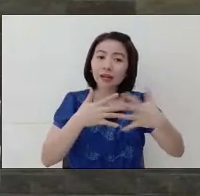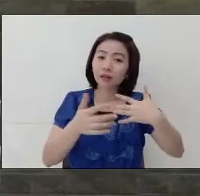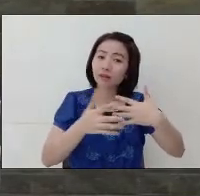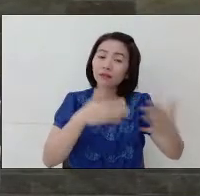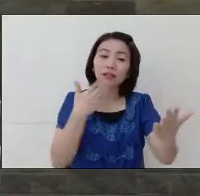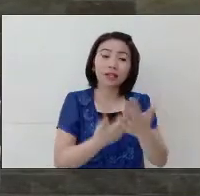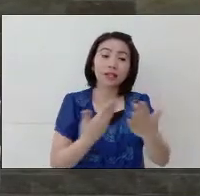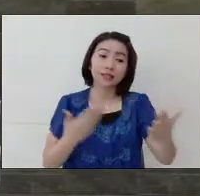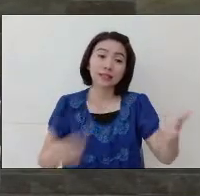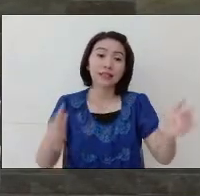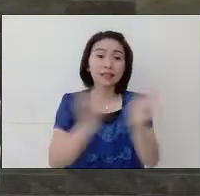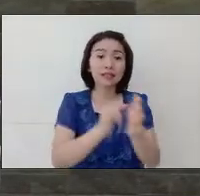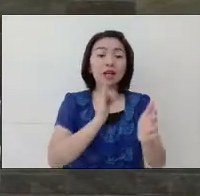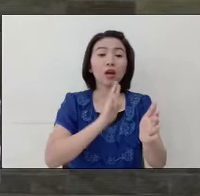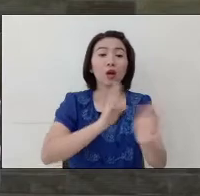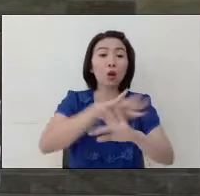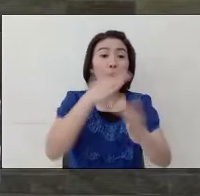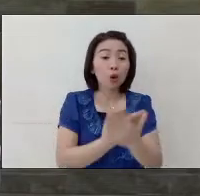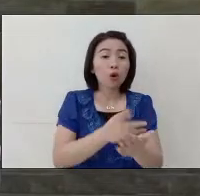true.